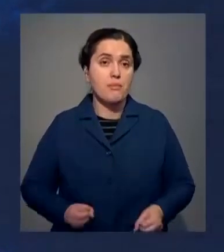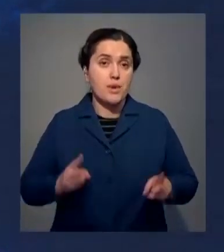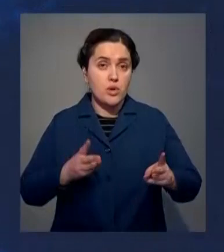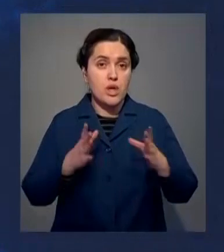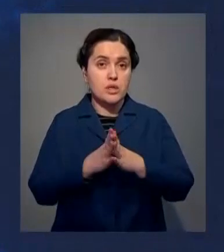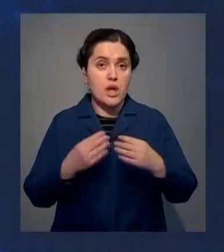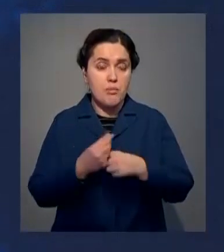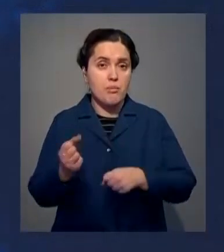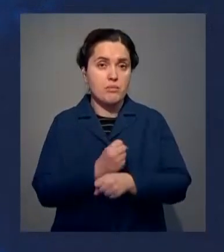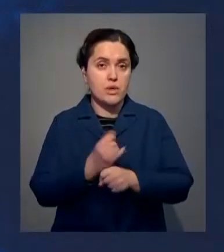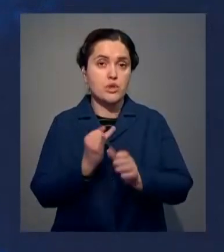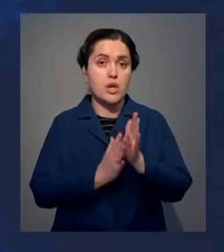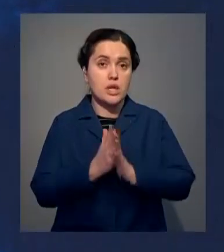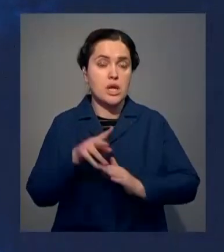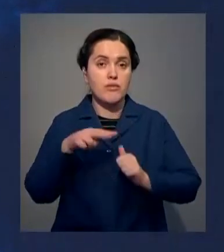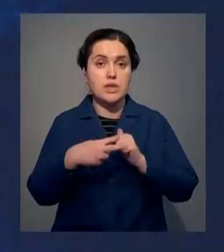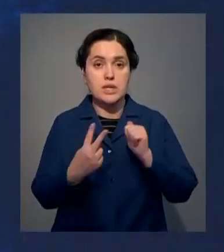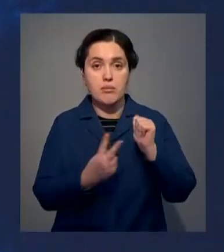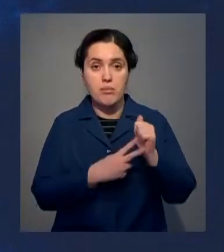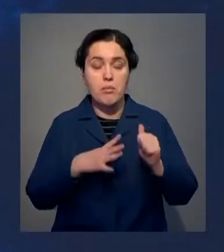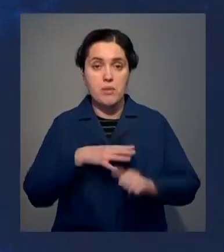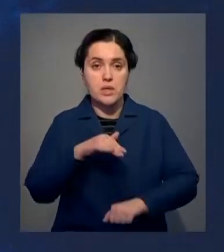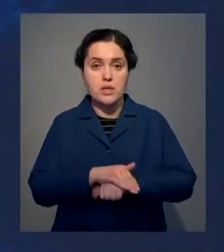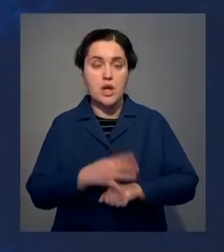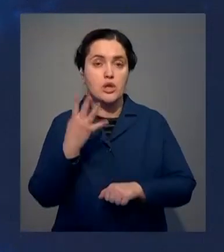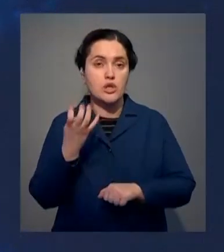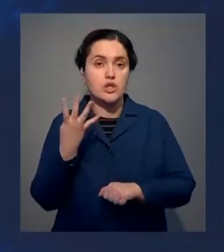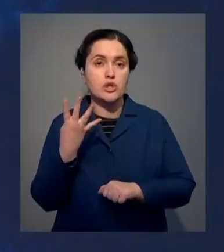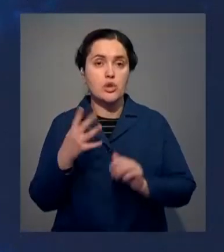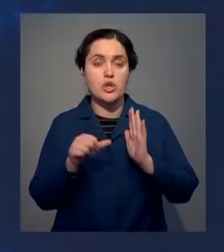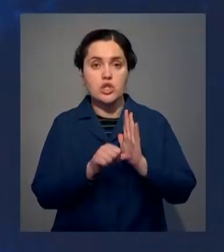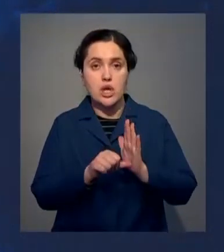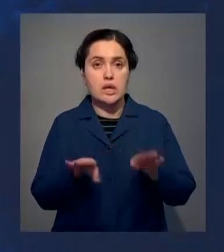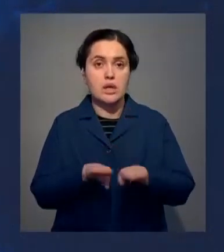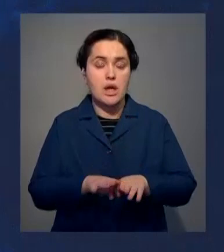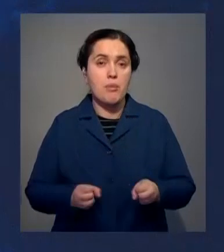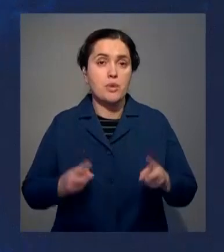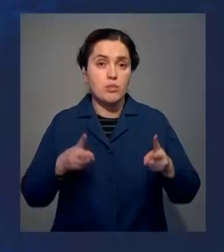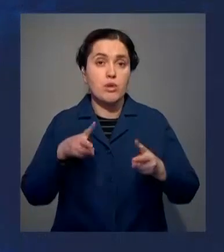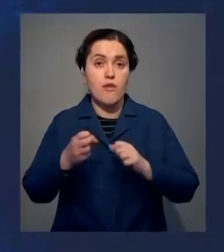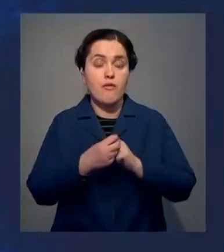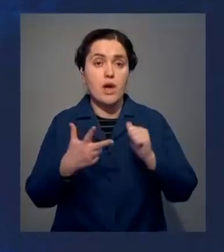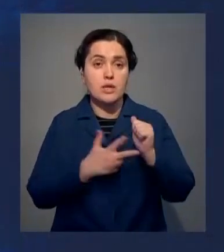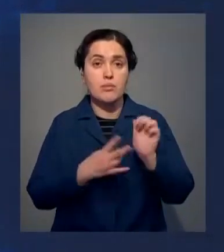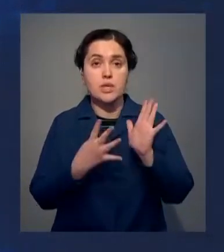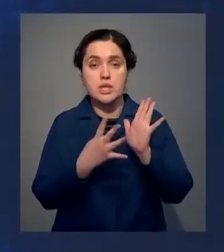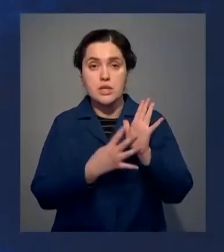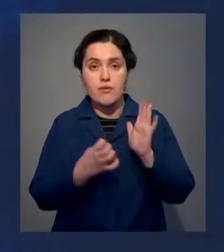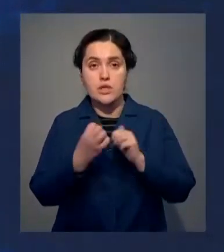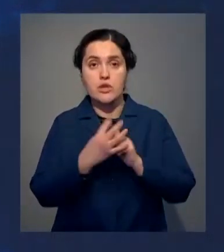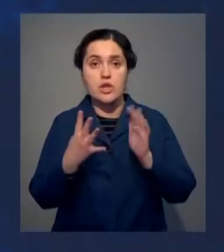сфере продолжает расти. Если в 2017 году было зарегистрировано 446 преступлений, то в 2018